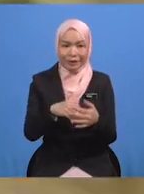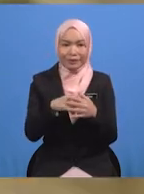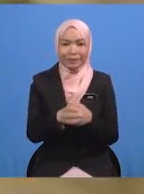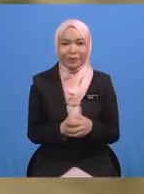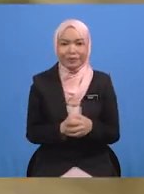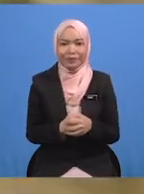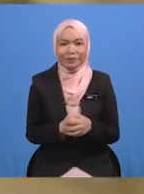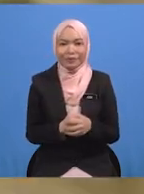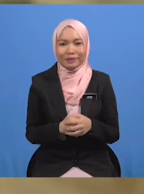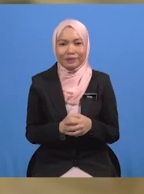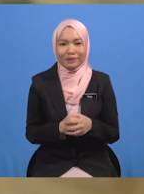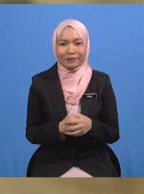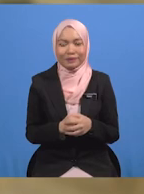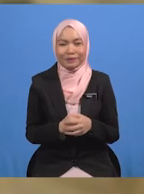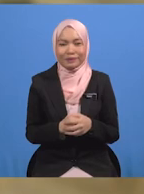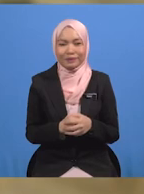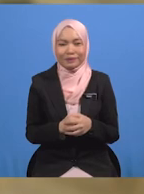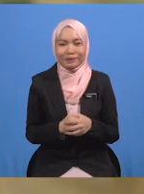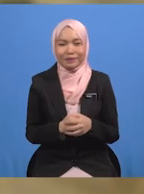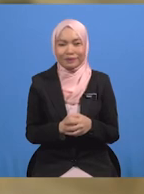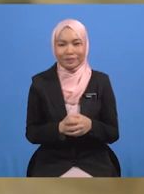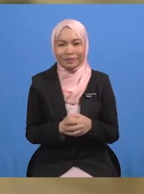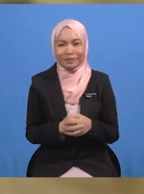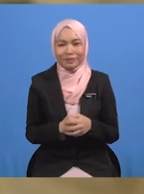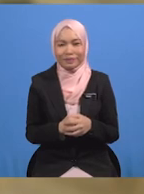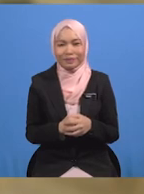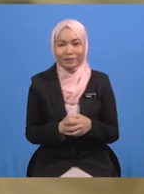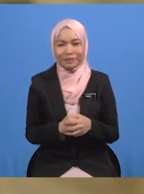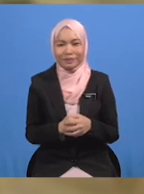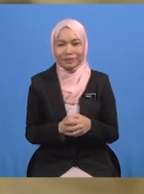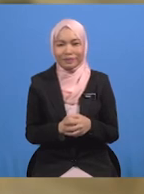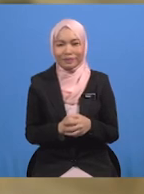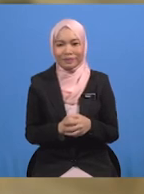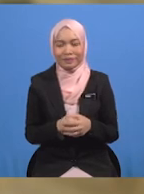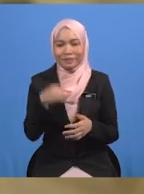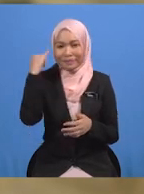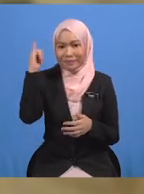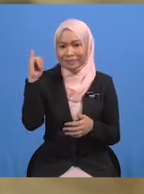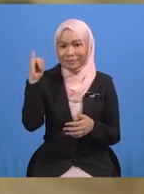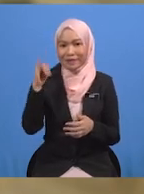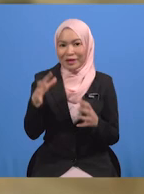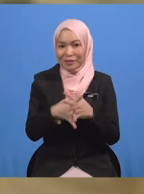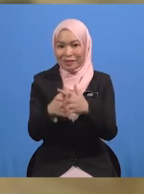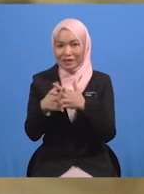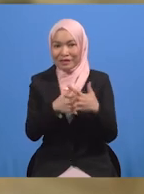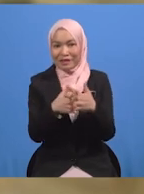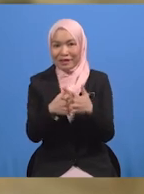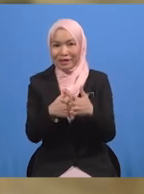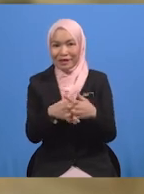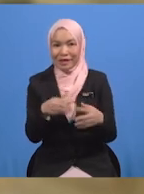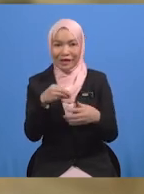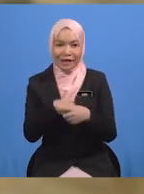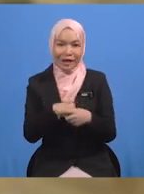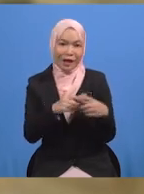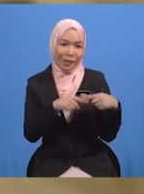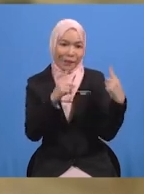gempita bunyinya guru. Tanda hujan menjengah tiba. Ilmu sejarah terpahat kukuh buat